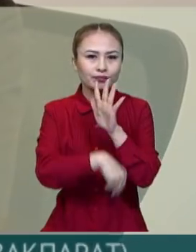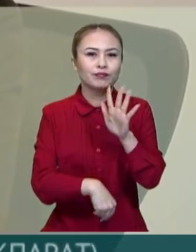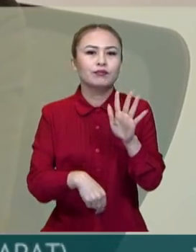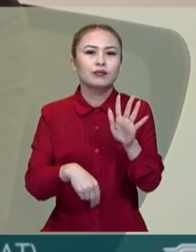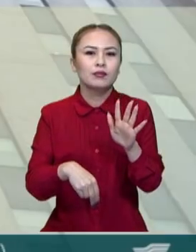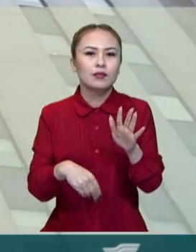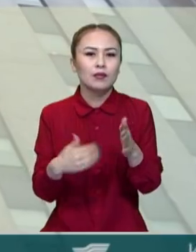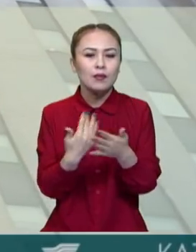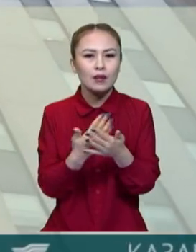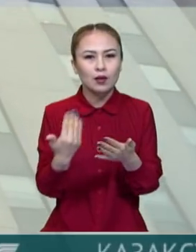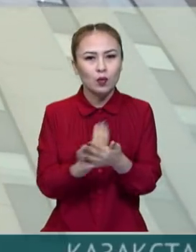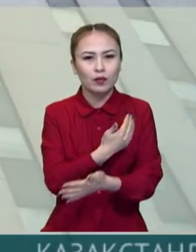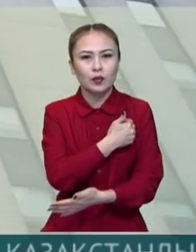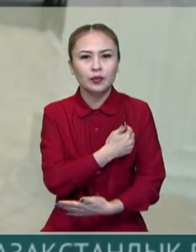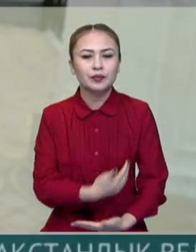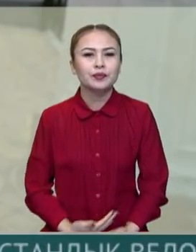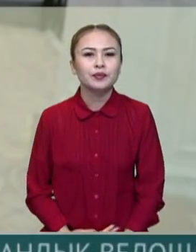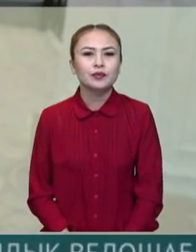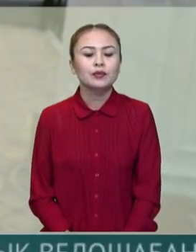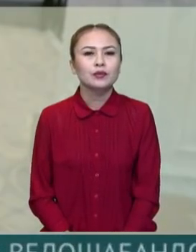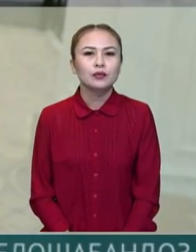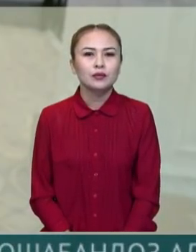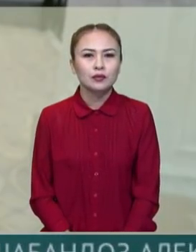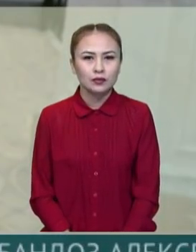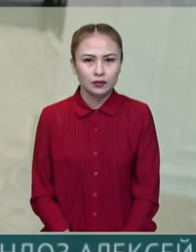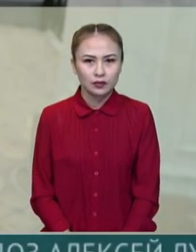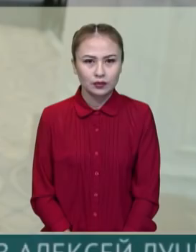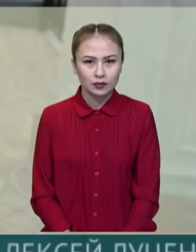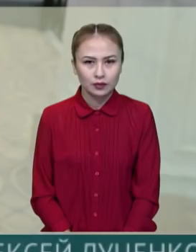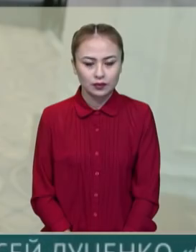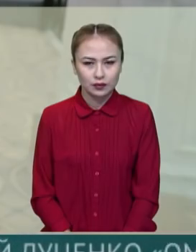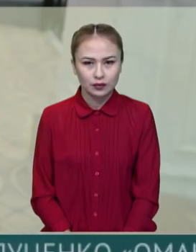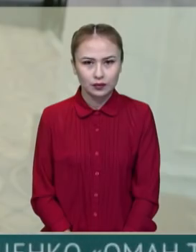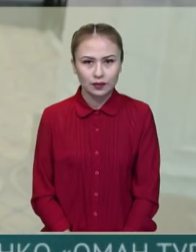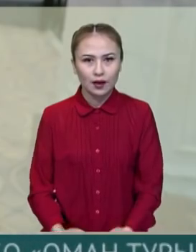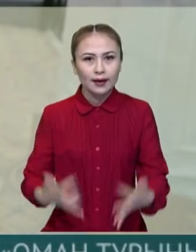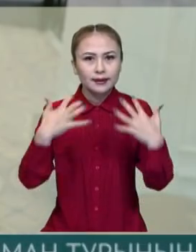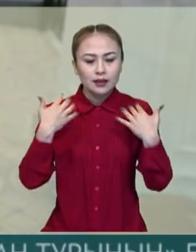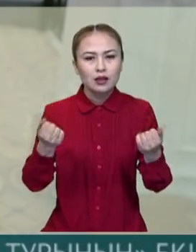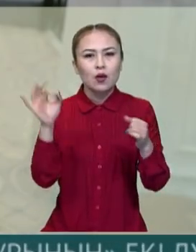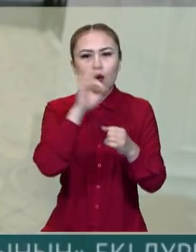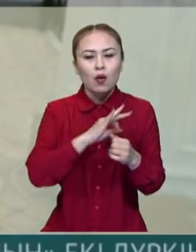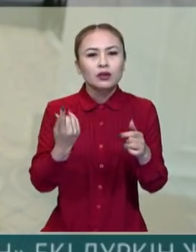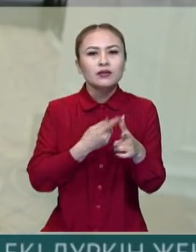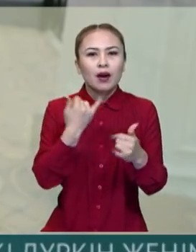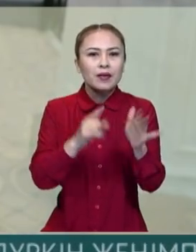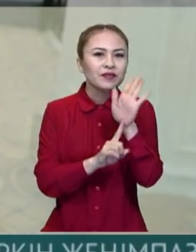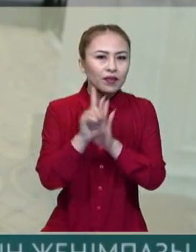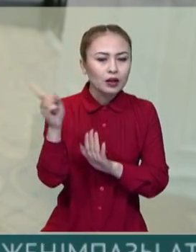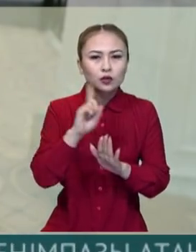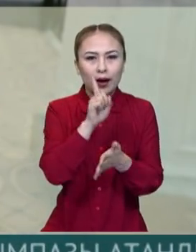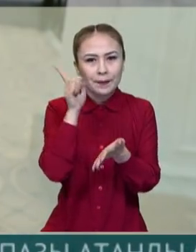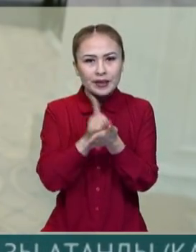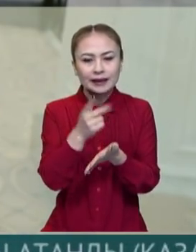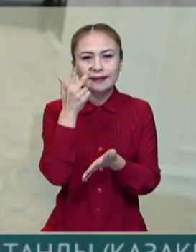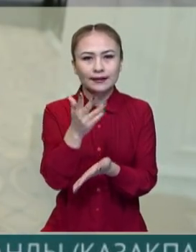технологиялар енгізу қарастырылды. Делегация Министерства здравоохранения выехала. Денсаулық сақтау саласында басты үш міндетіміз